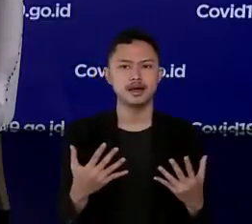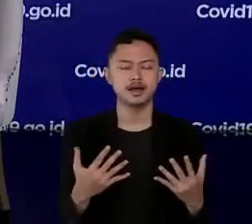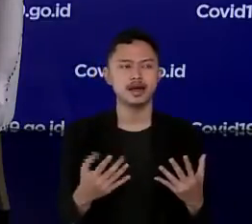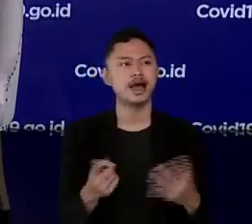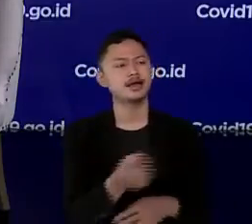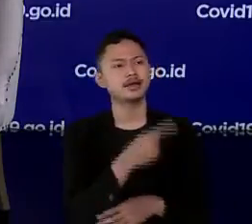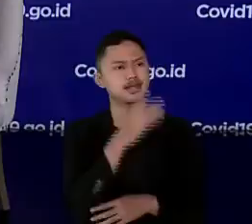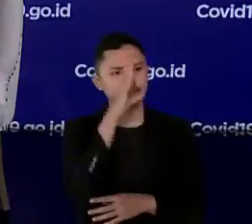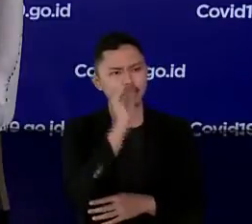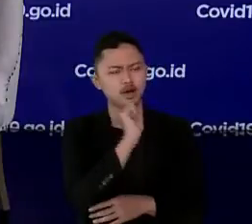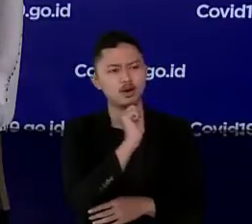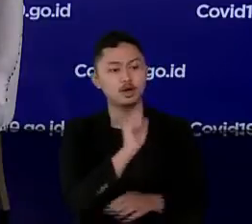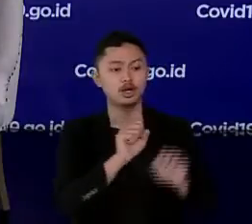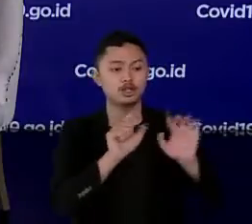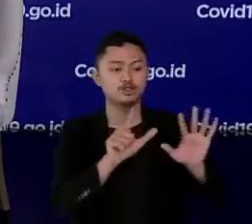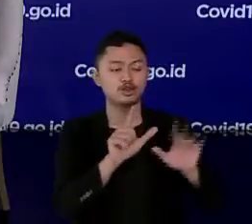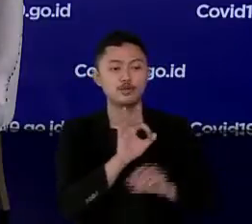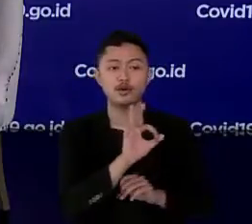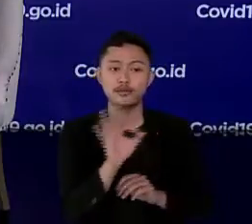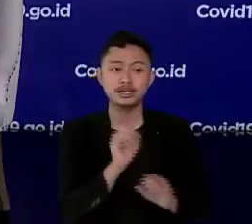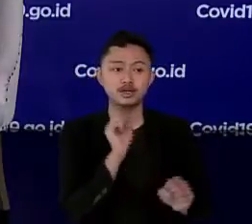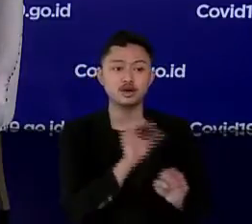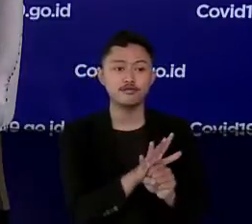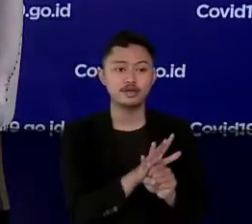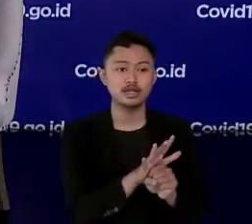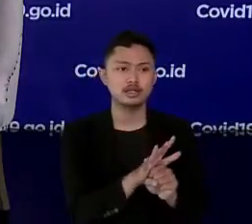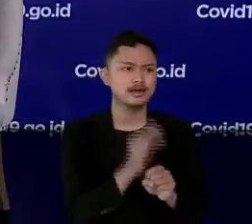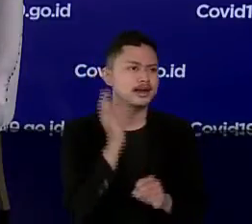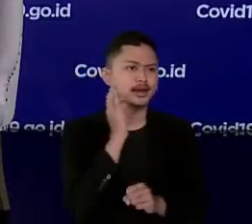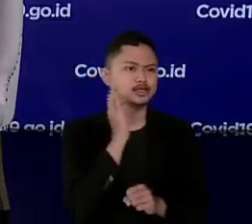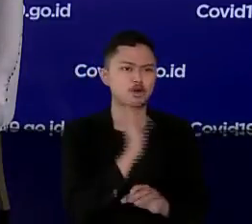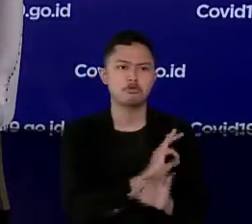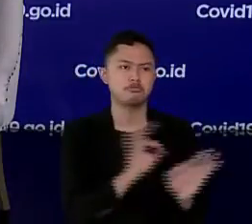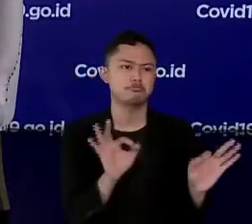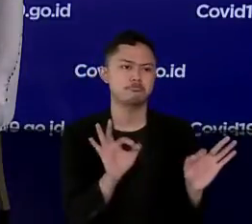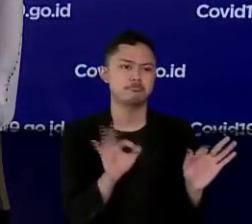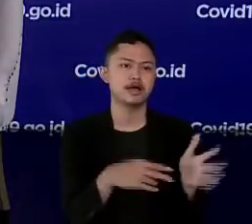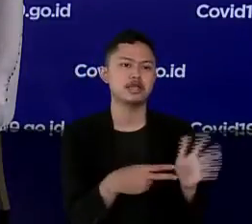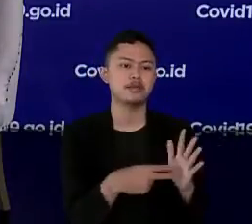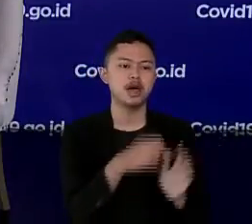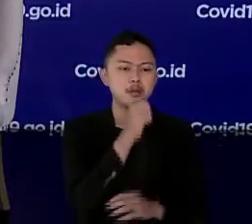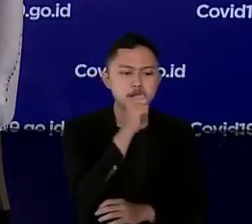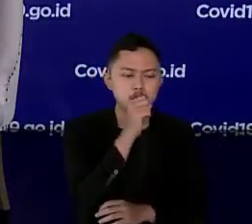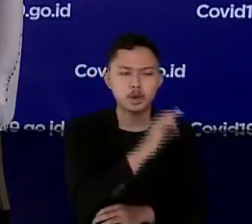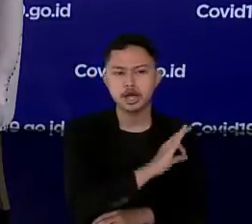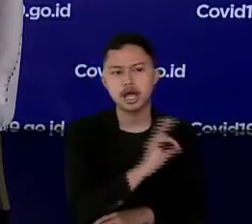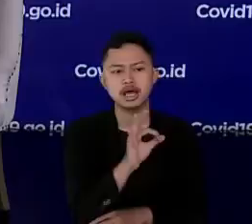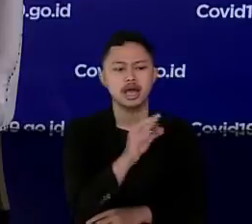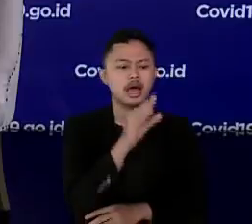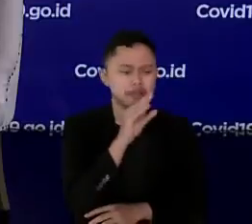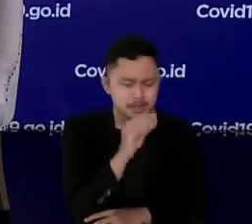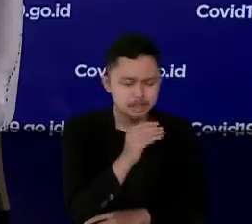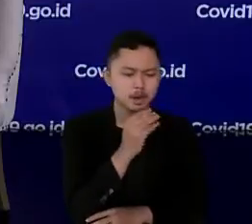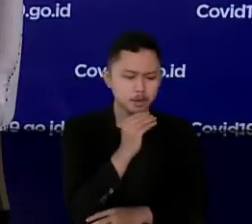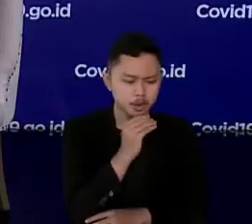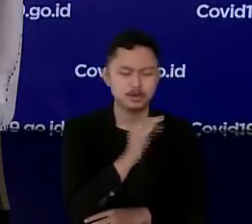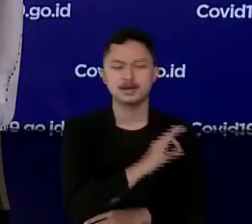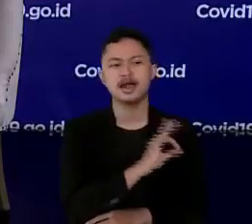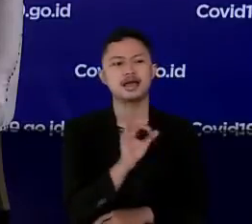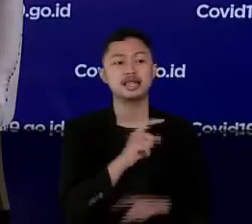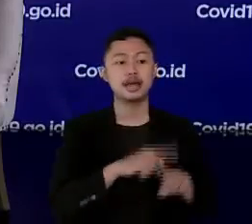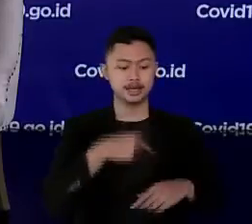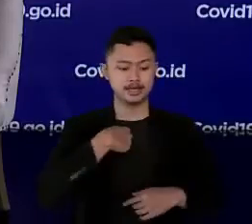kemudian ada tahu bahwa 70% dari Calvin tanpa gejala artinya dia tidak batuk tidak bersin tapi dia